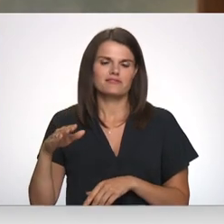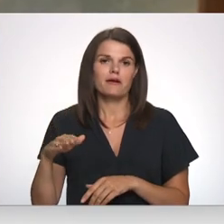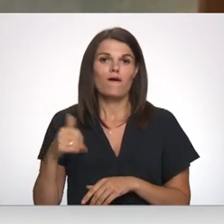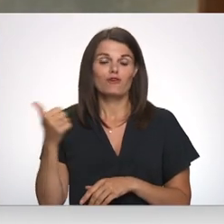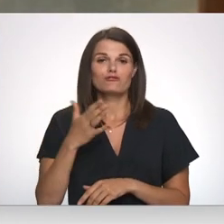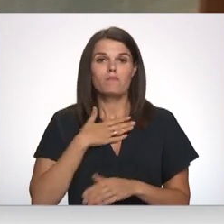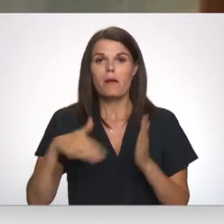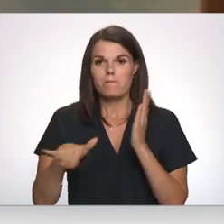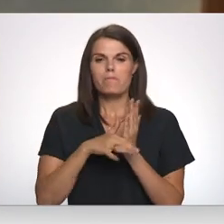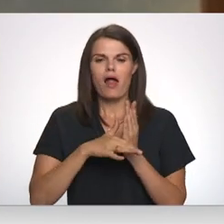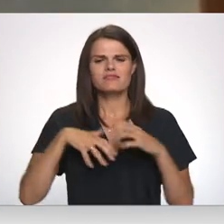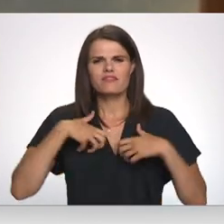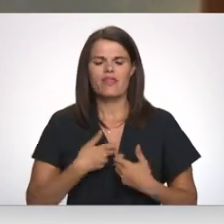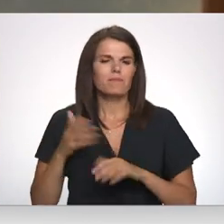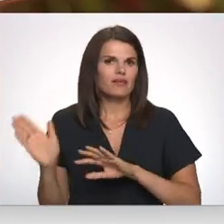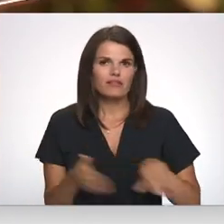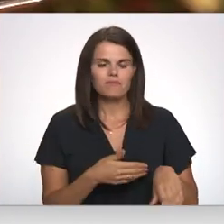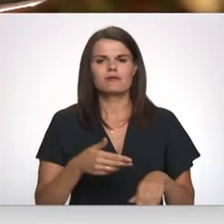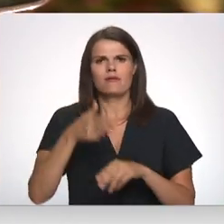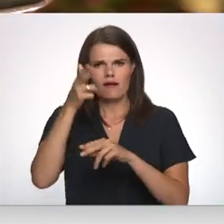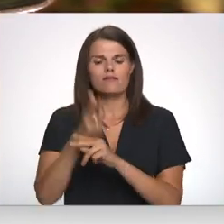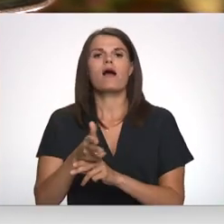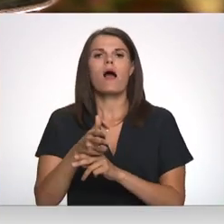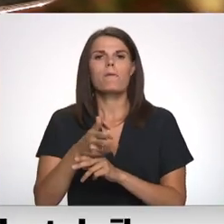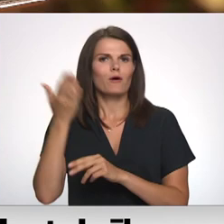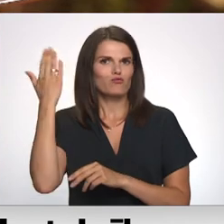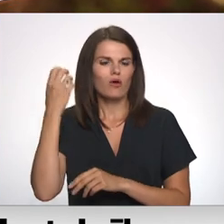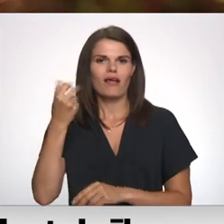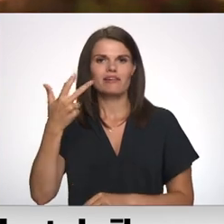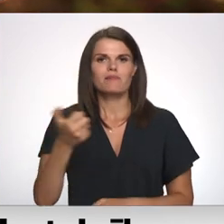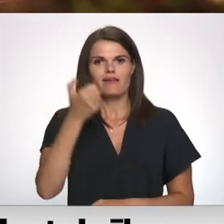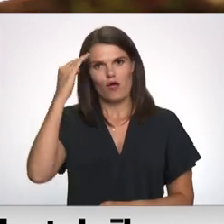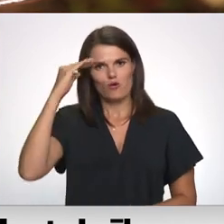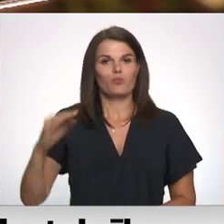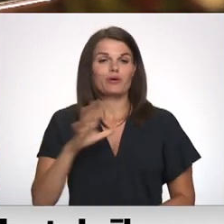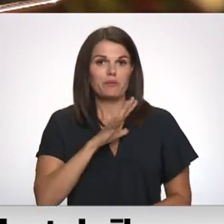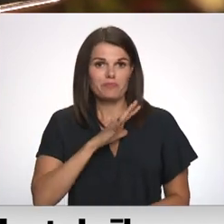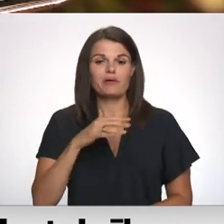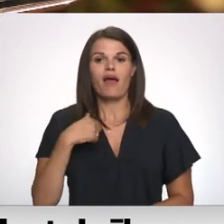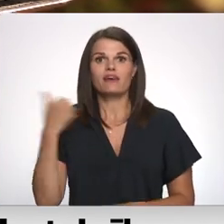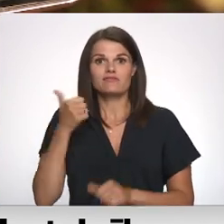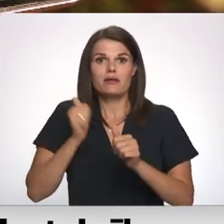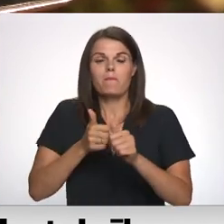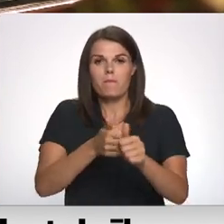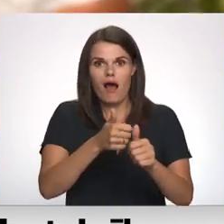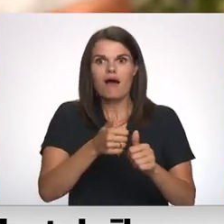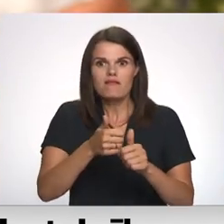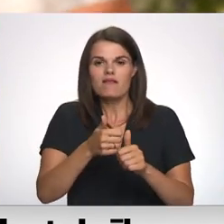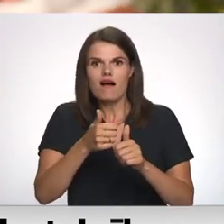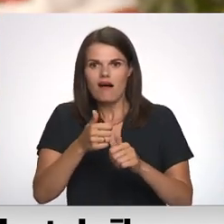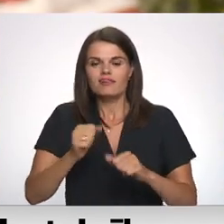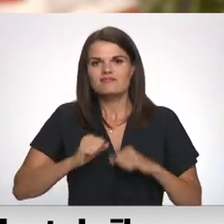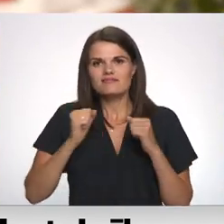Viņš man palīdzēja pārvarēt depresiju. Ņēma rokās kameru, tolaik 13 gadus vecs zēns, es viņam pakaļ kā tāda meitenīte skrēju